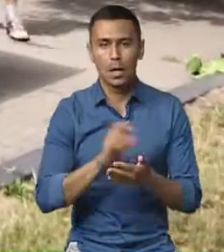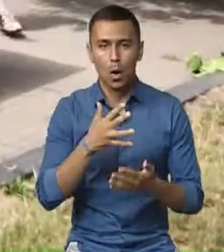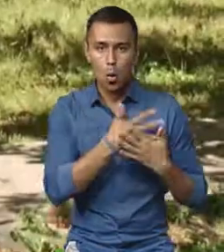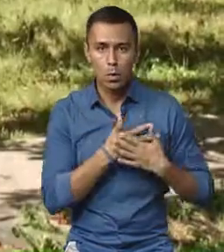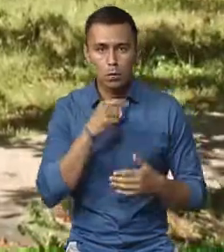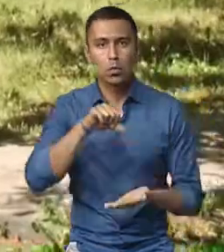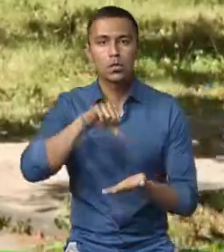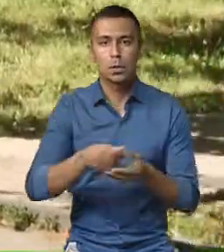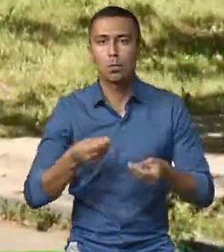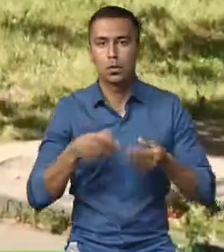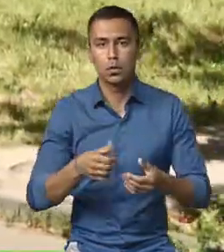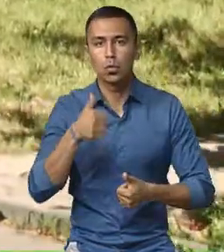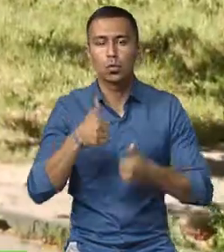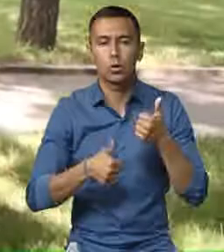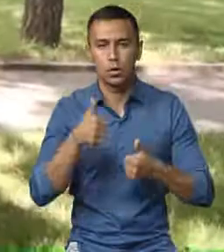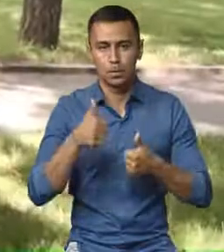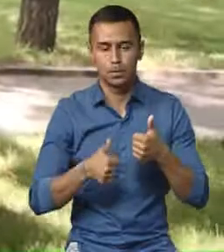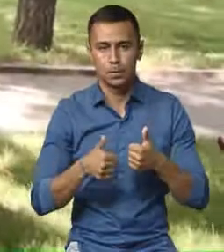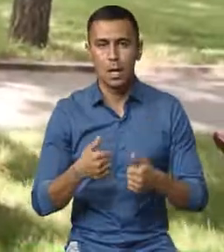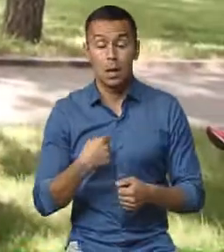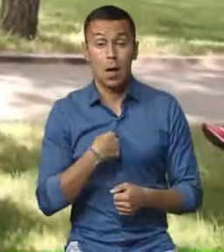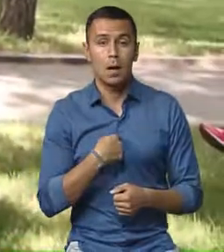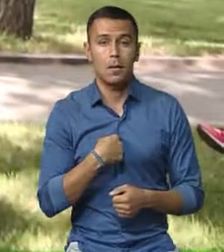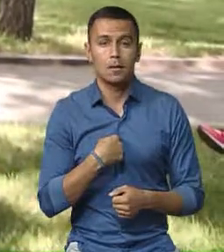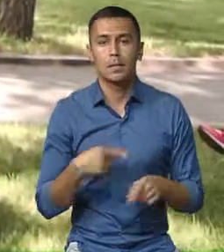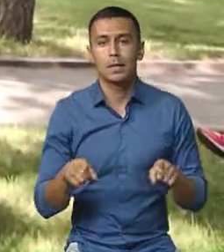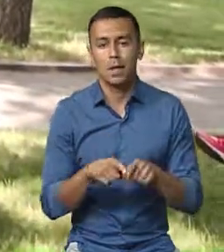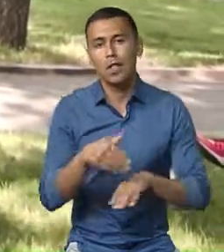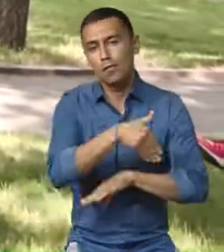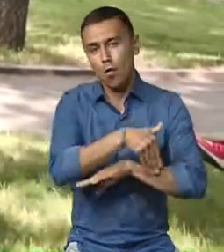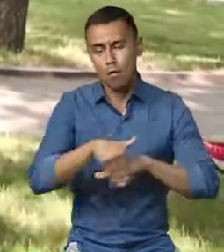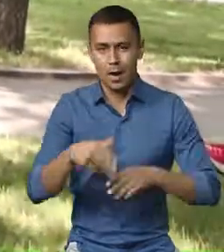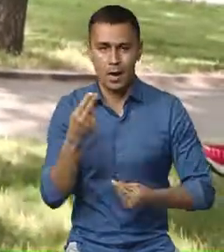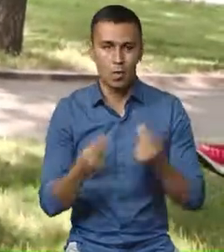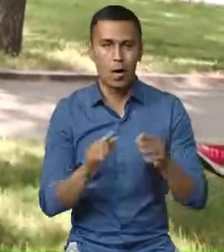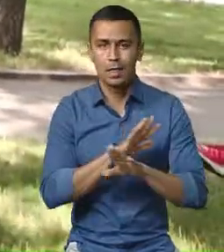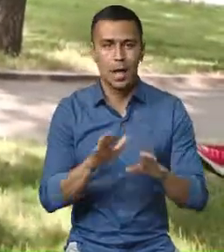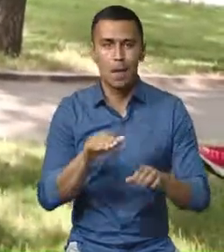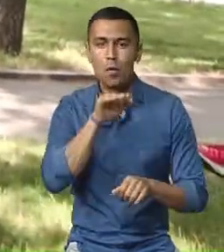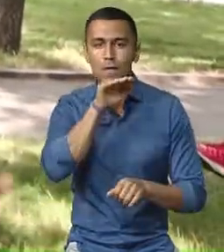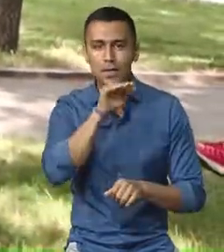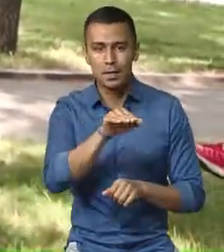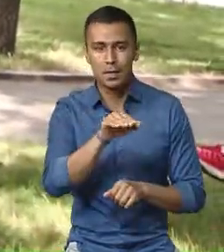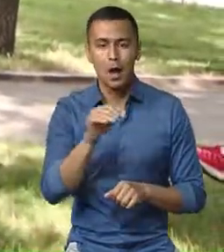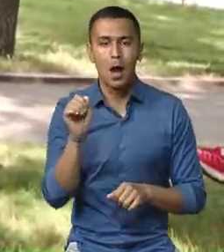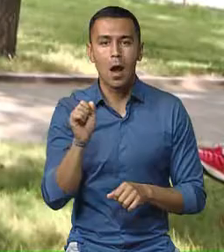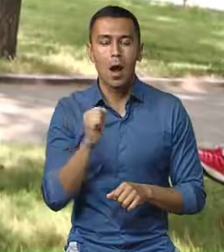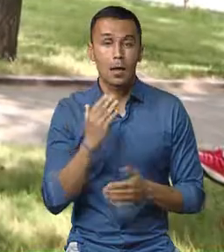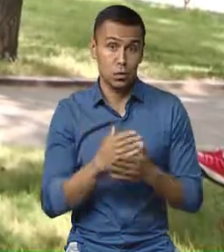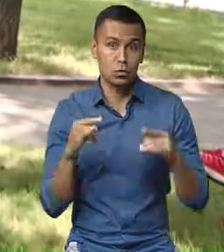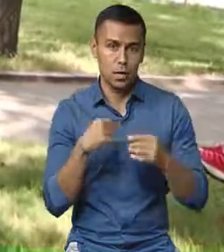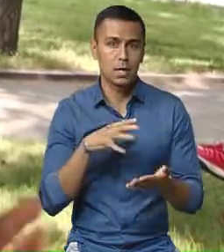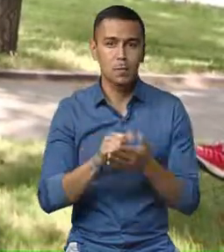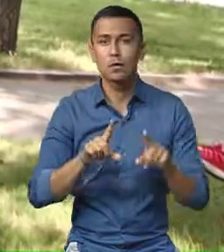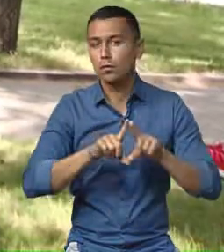каже учасник благодійного турніру Віктор Ващук. Я такий дворовий ігрок, тобто не професійний, а є столи і займався